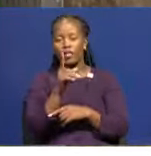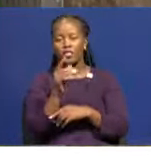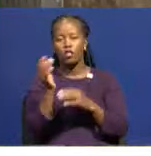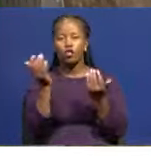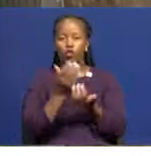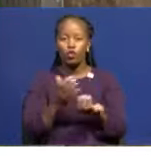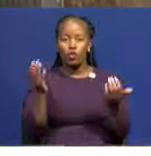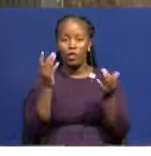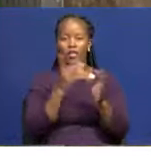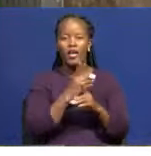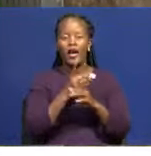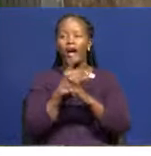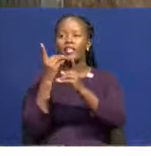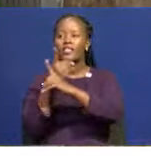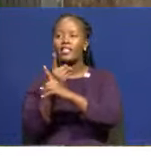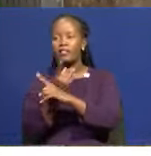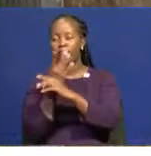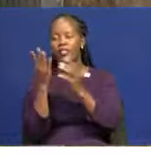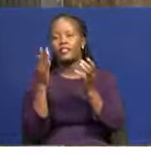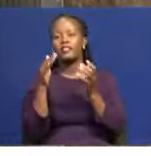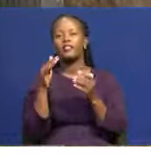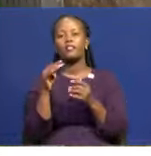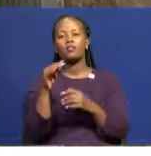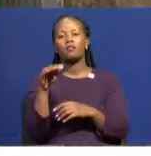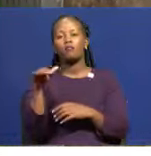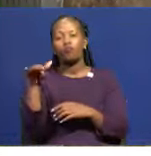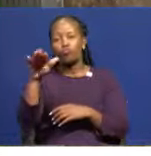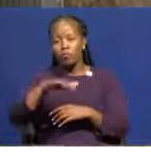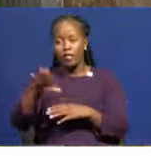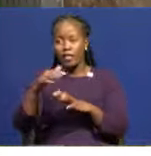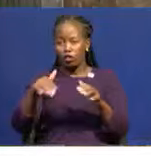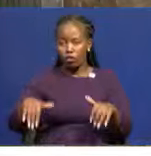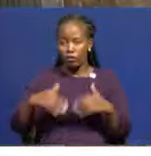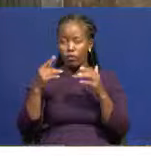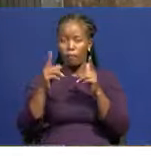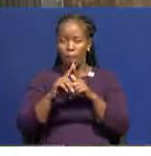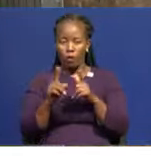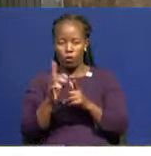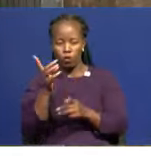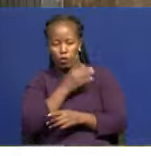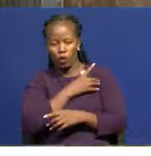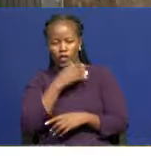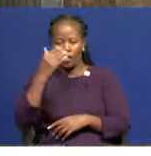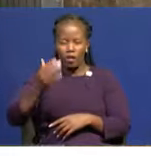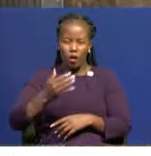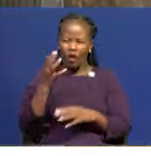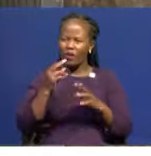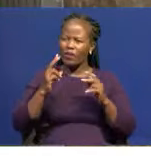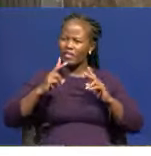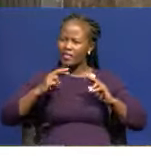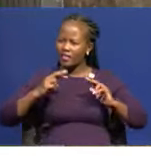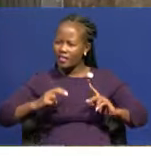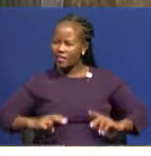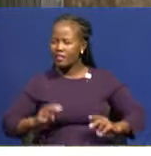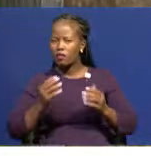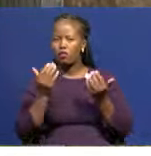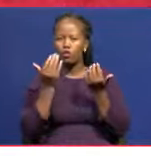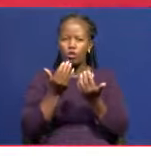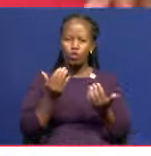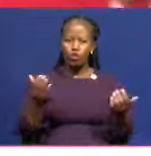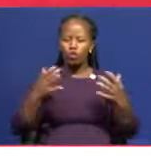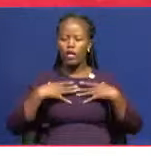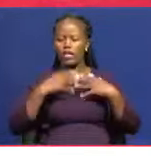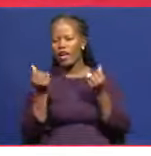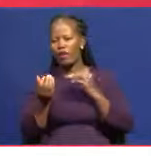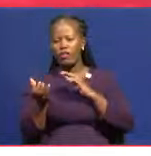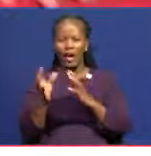tofauti. Na pia tuko na madaktari ambao wako kila saa wanachunguza watoto, wanaangalia afya yao na wanawamonitor.